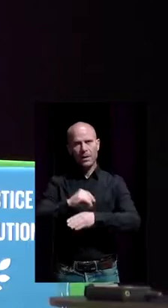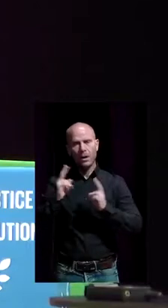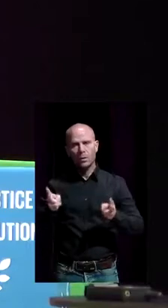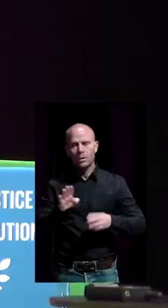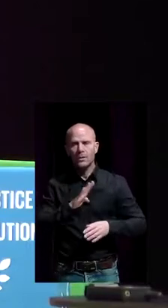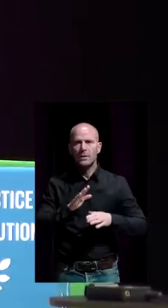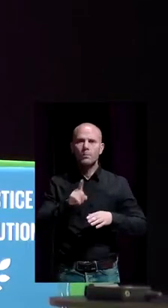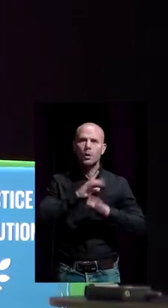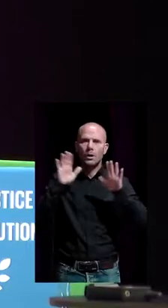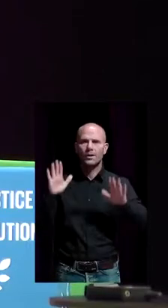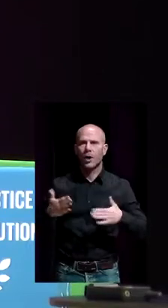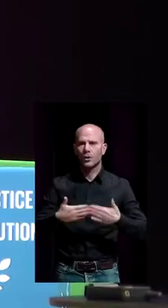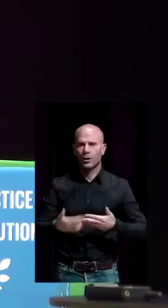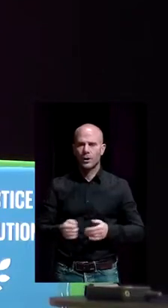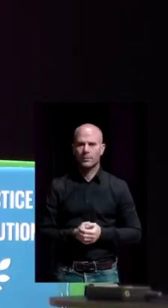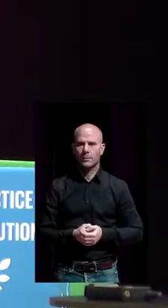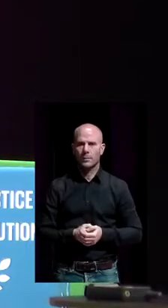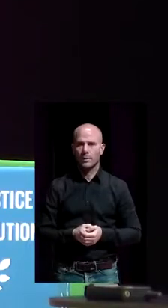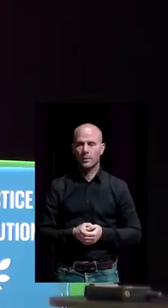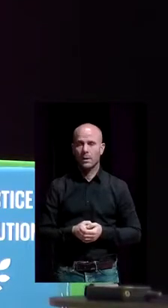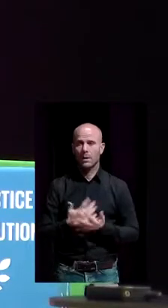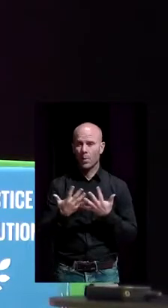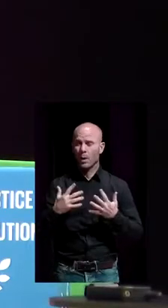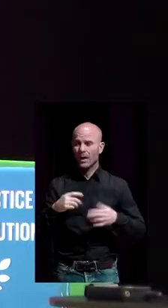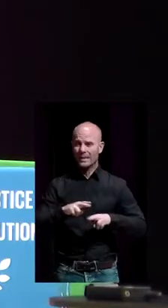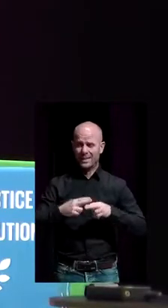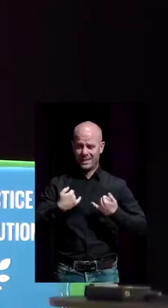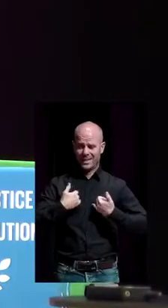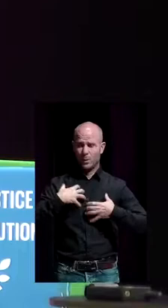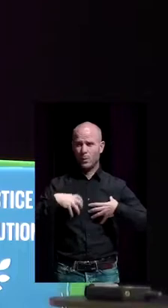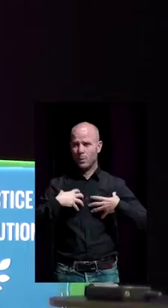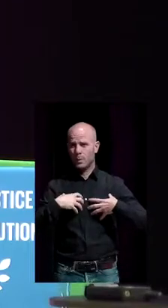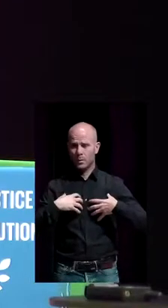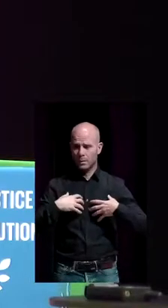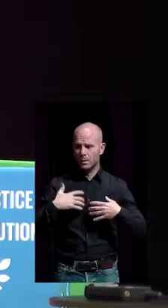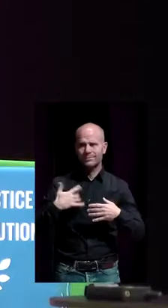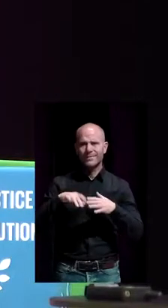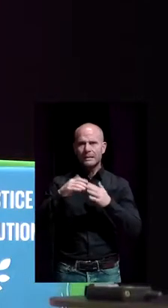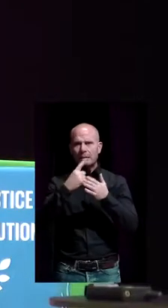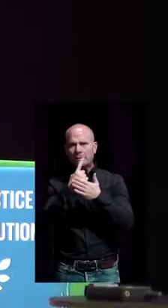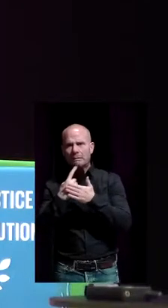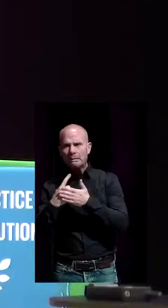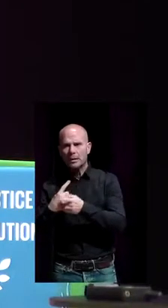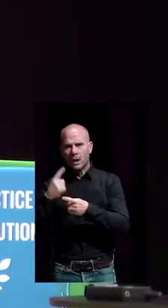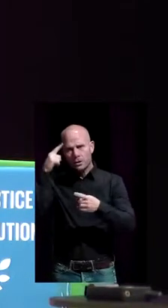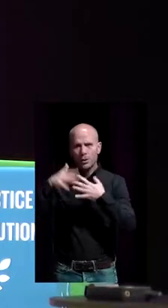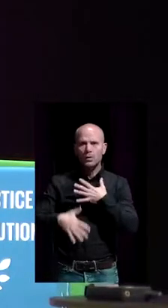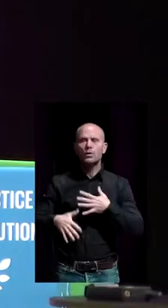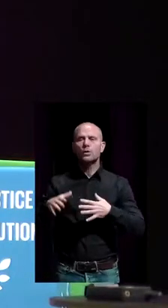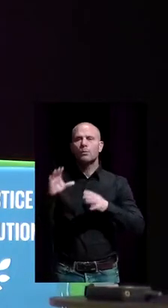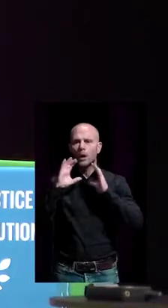göra. Många är oroliga för försämringar inom psykisk ohälsa, psykosomatiska